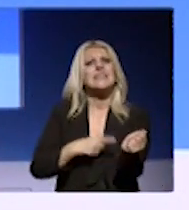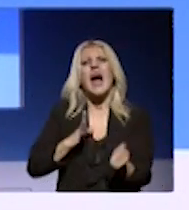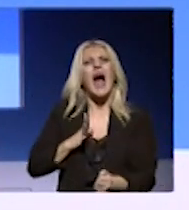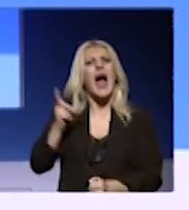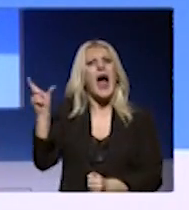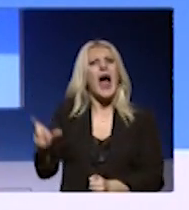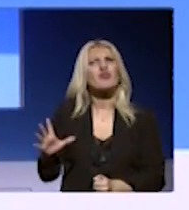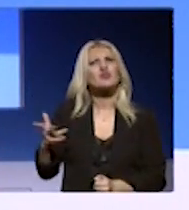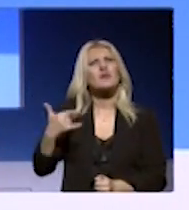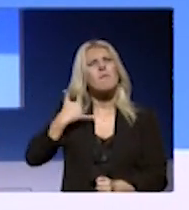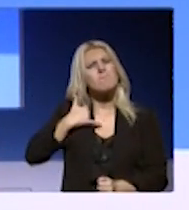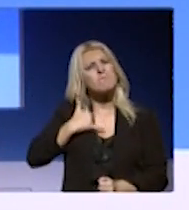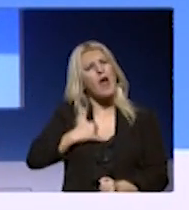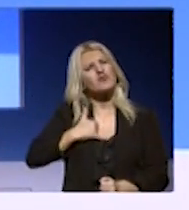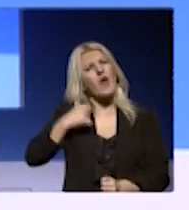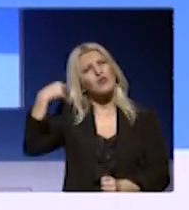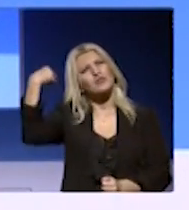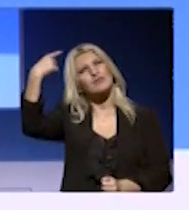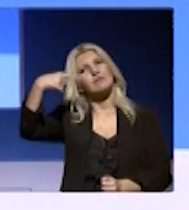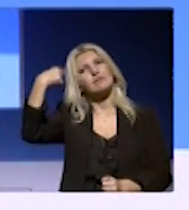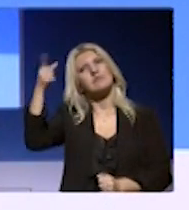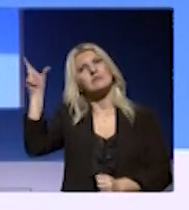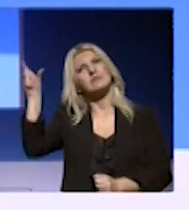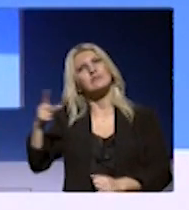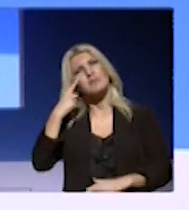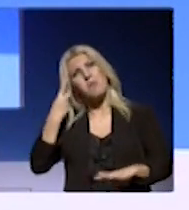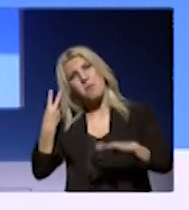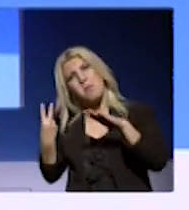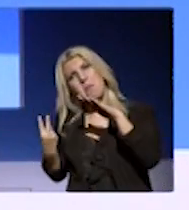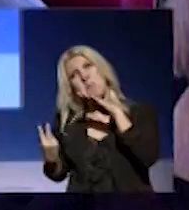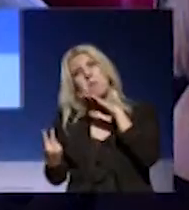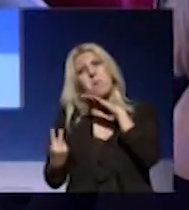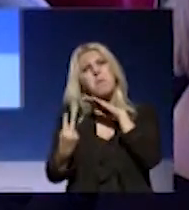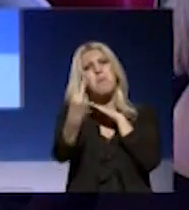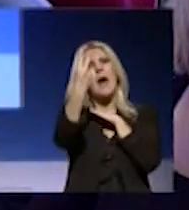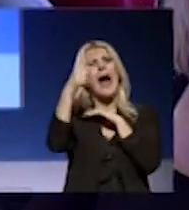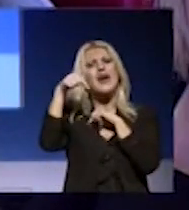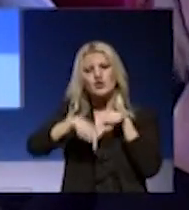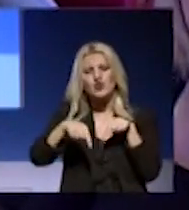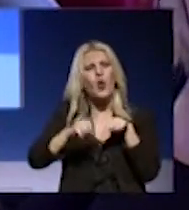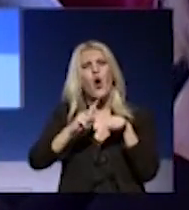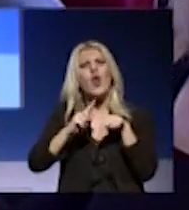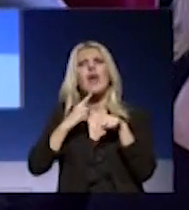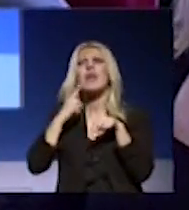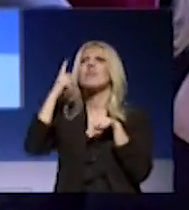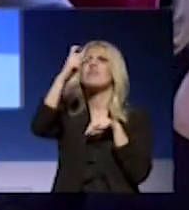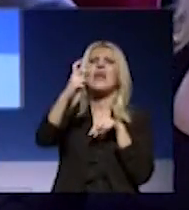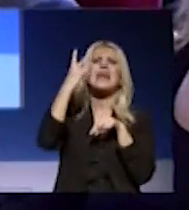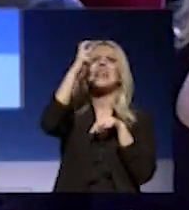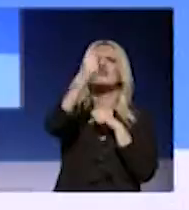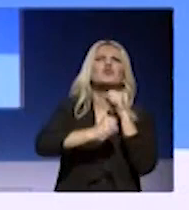βαθιά οραματιστής. Έβλεπε πέρα από την εποχή του και θέλησε